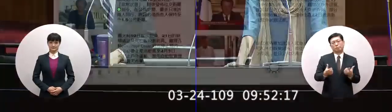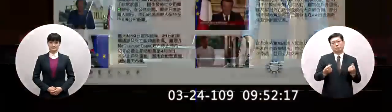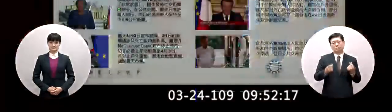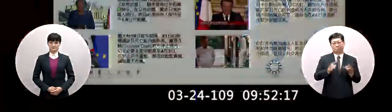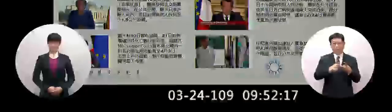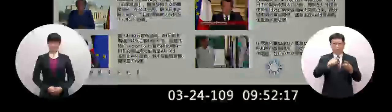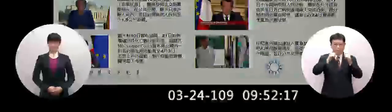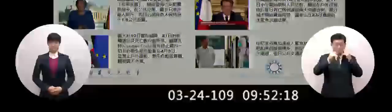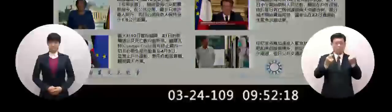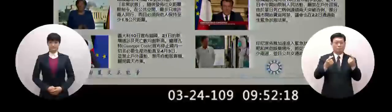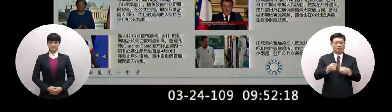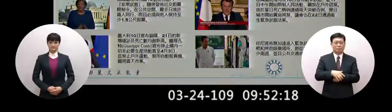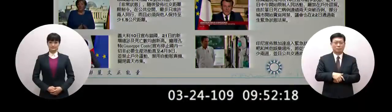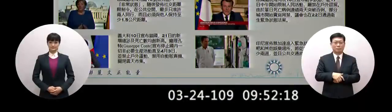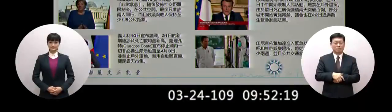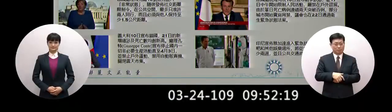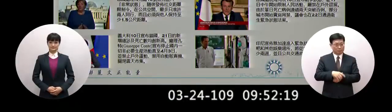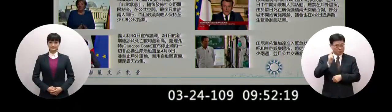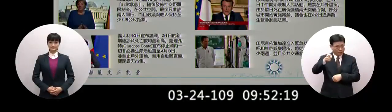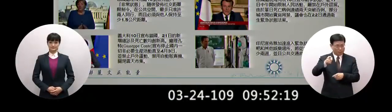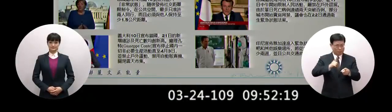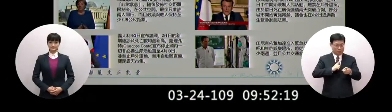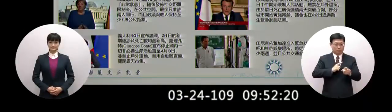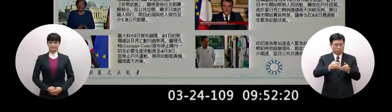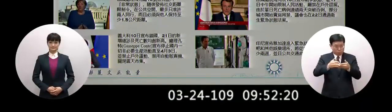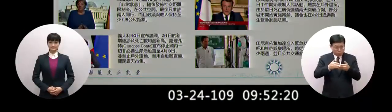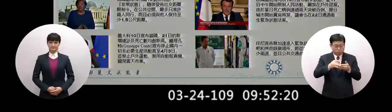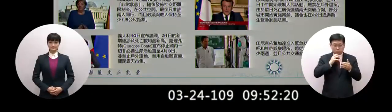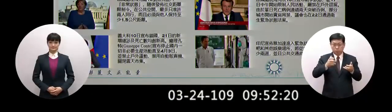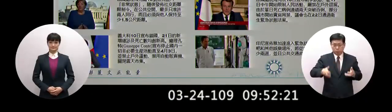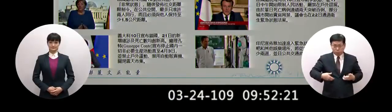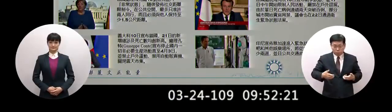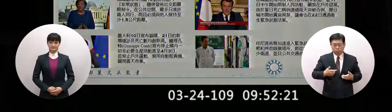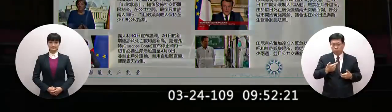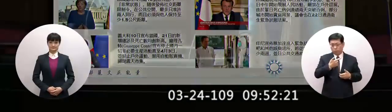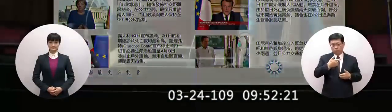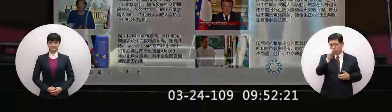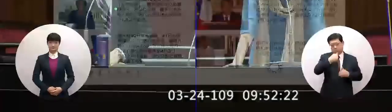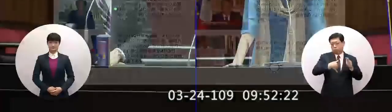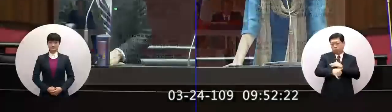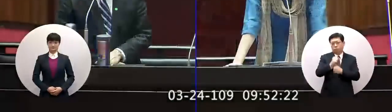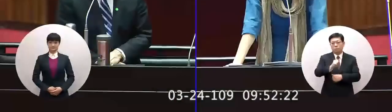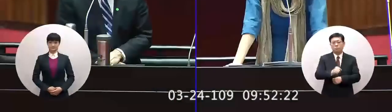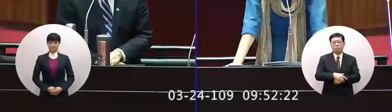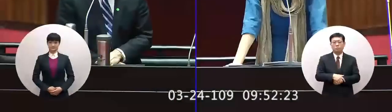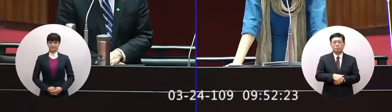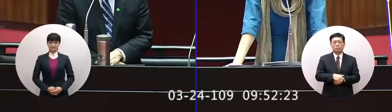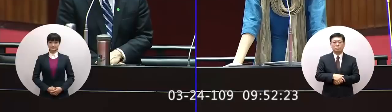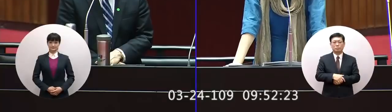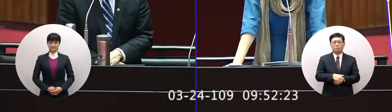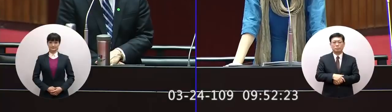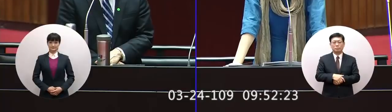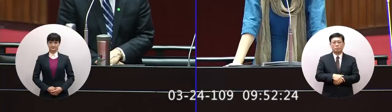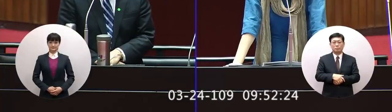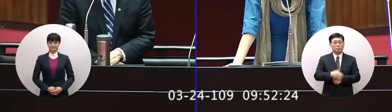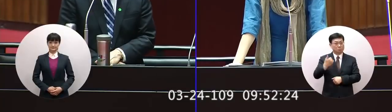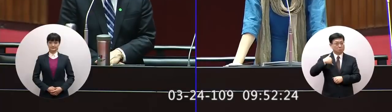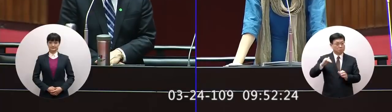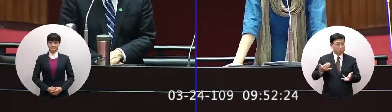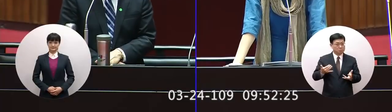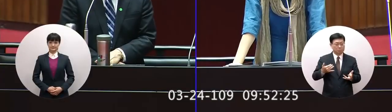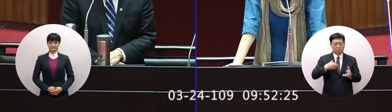讲，西班牙也是如此啊，你除非有必要的紧急状况，否则的话是不能够出门的哈。法